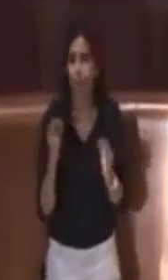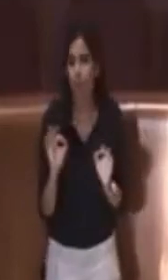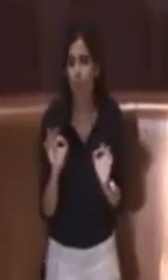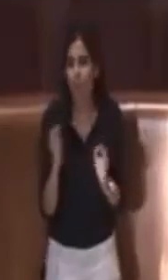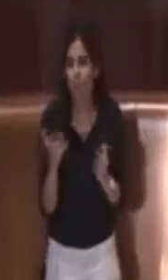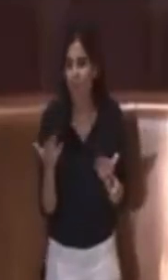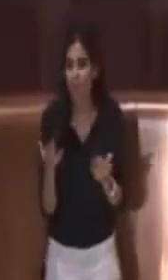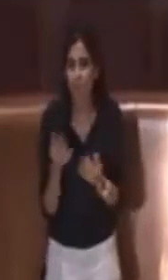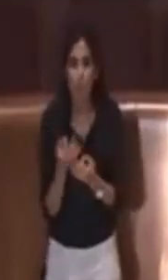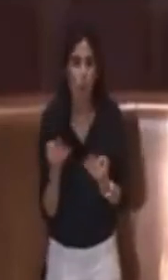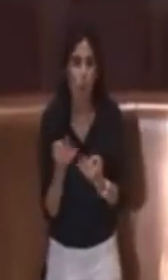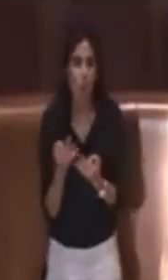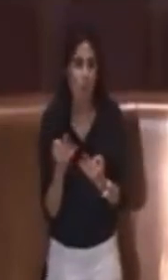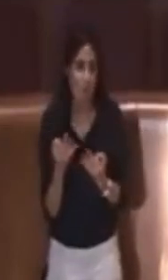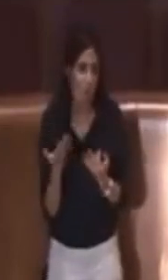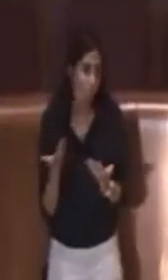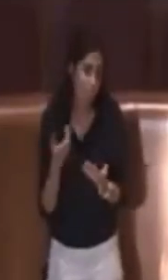voteremo a favore grazie